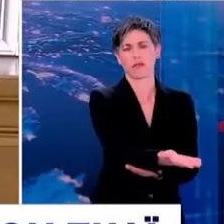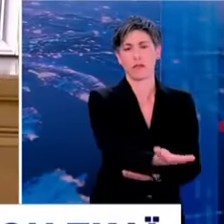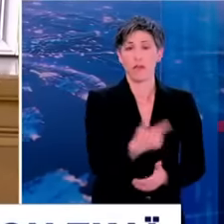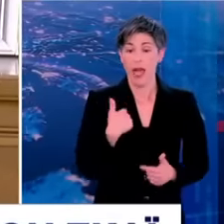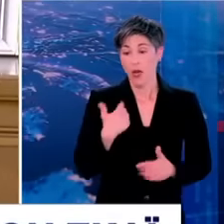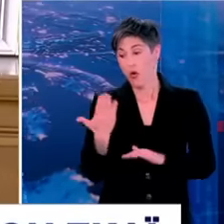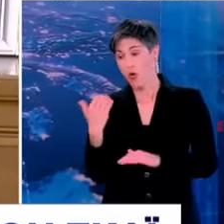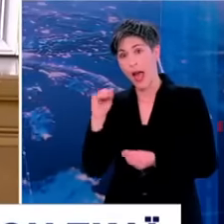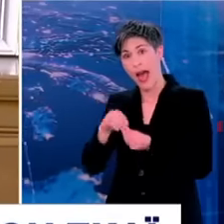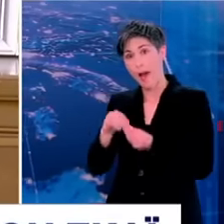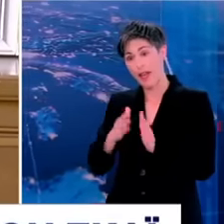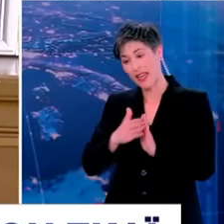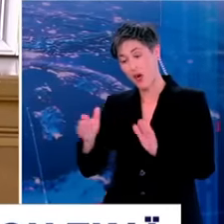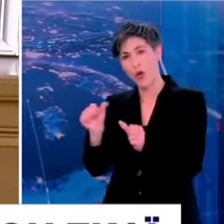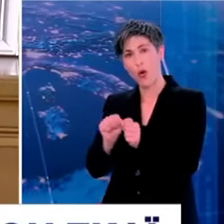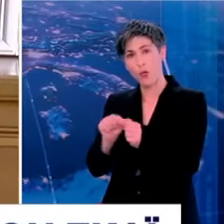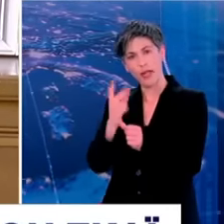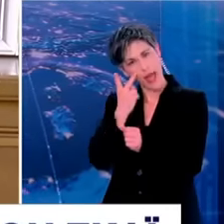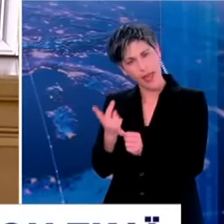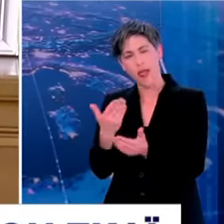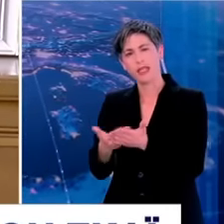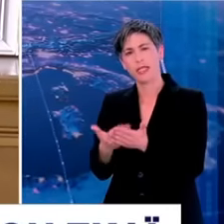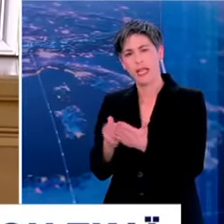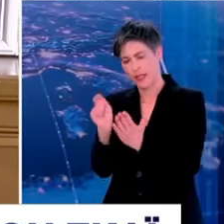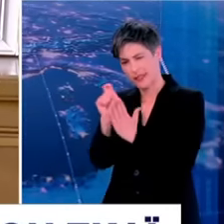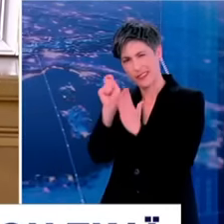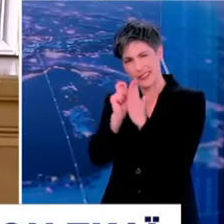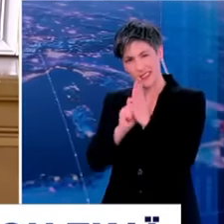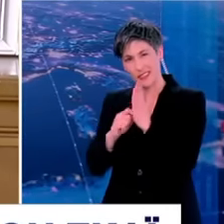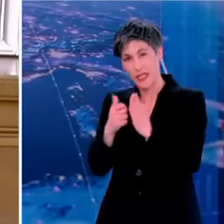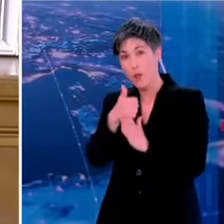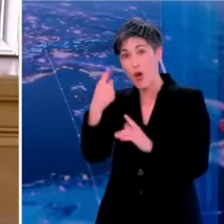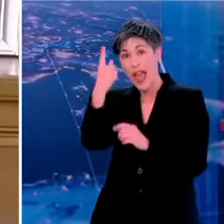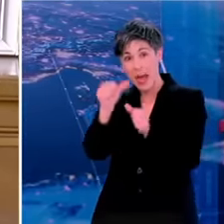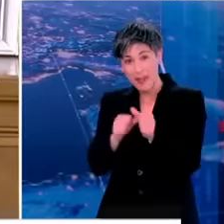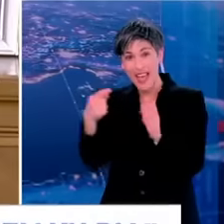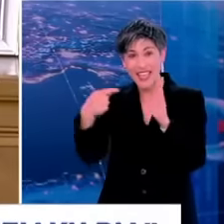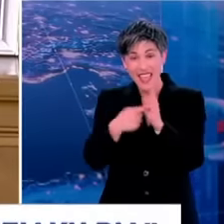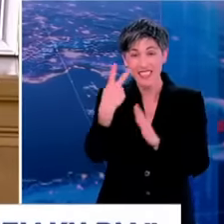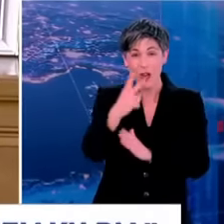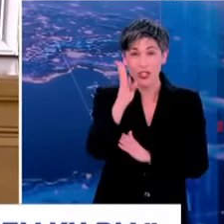Απριλίου, μόνο τον Απρίλιο μέχρι σήμερα έχουμε 1245